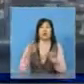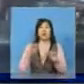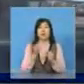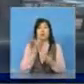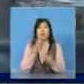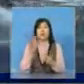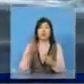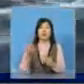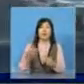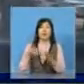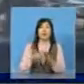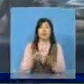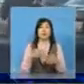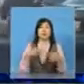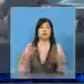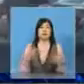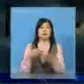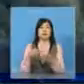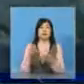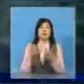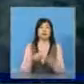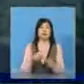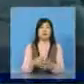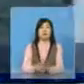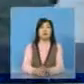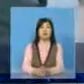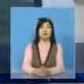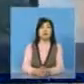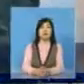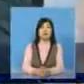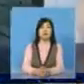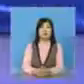қолжетімді бағамен сатып ала алады. Гүлнара Жолжанова, Руслан Елтаев, Ақтөбе телеарнасы.